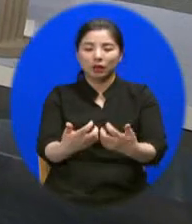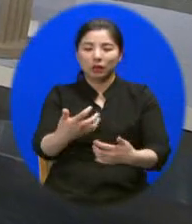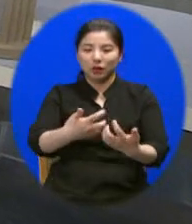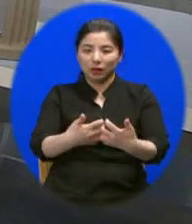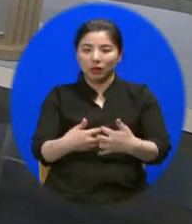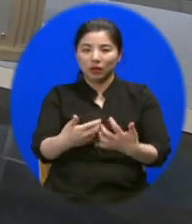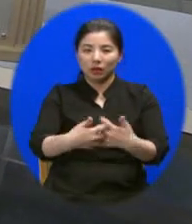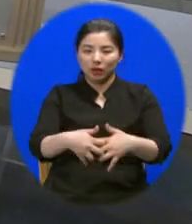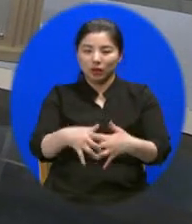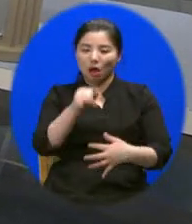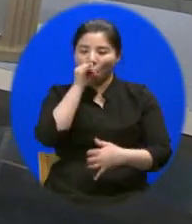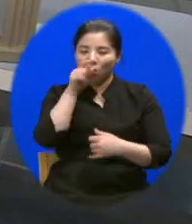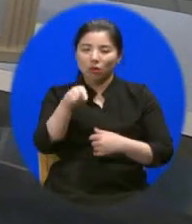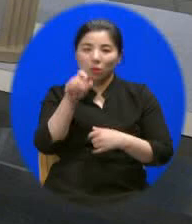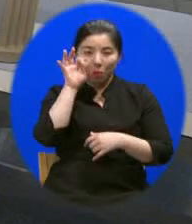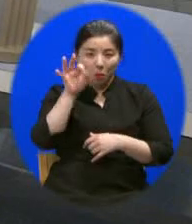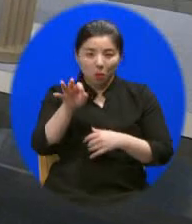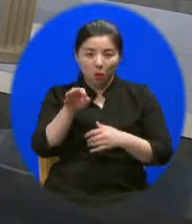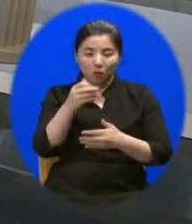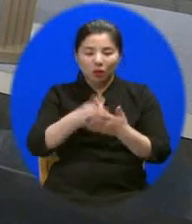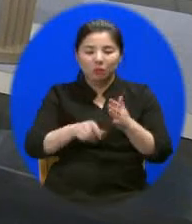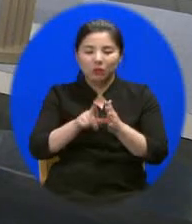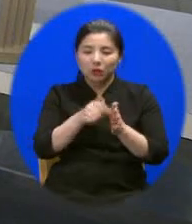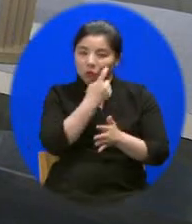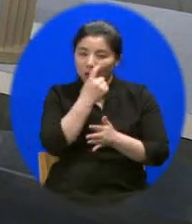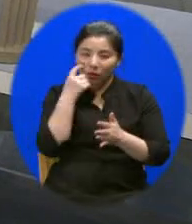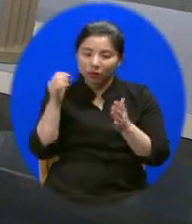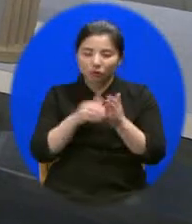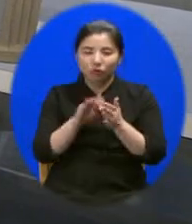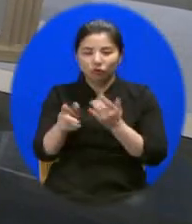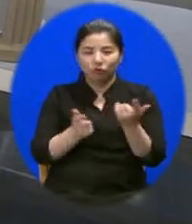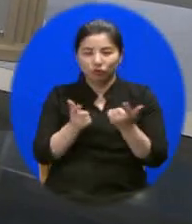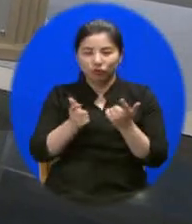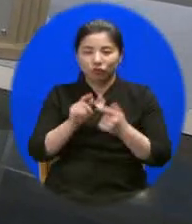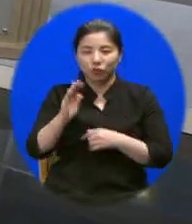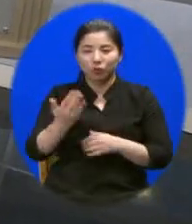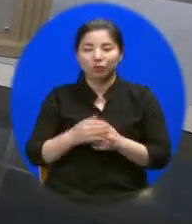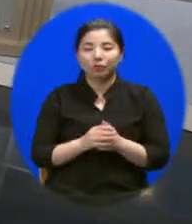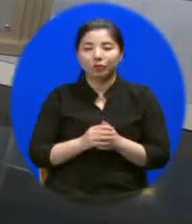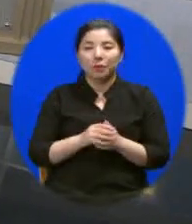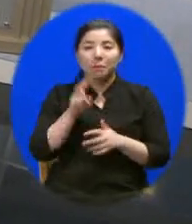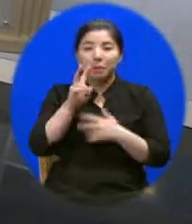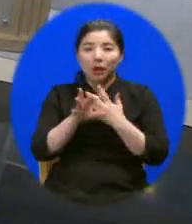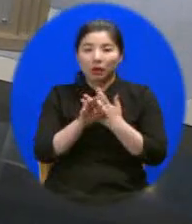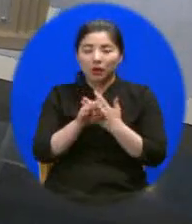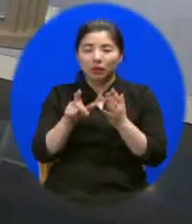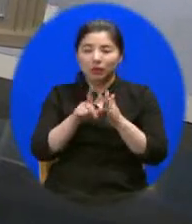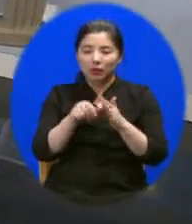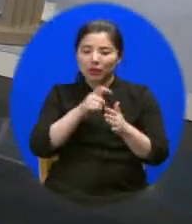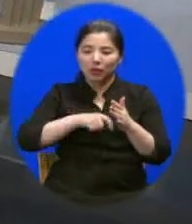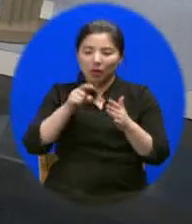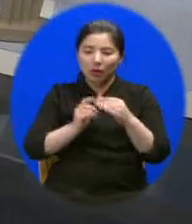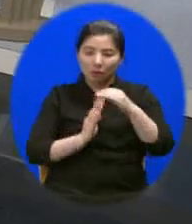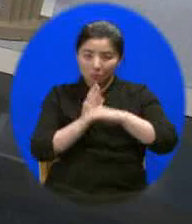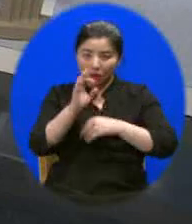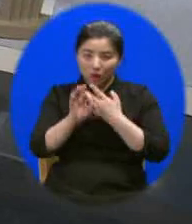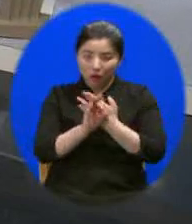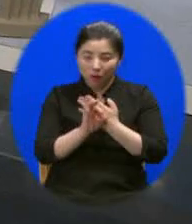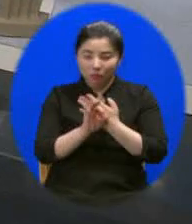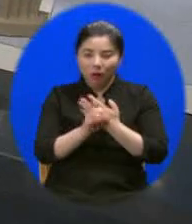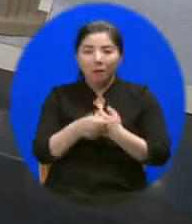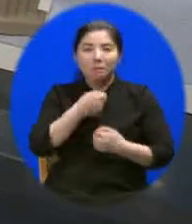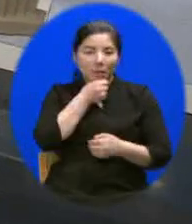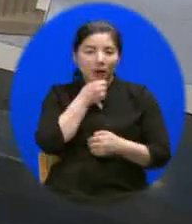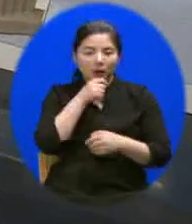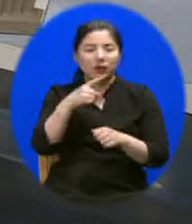설치가 되어 있으니까 남은 시간이 확인하셔서 완급을 조절하시면 되겠습니다 아 만약 주어진 발언 시간을 넘길 경우 마이크 작동이